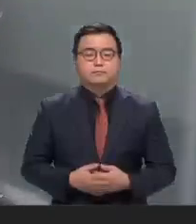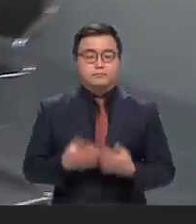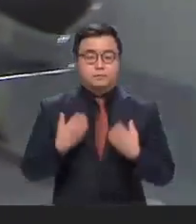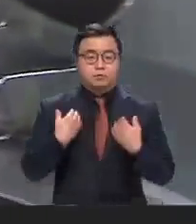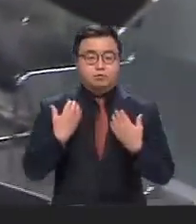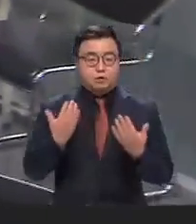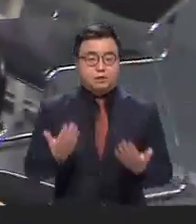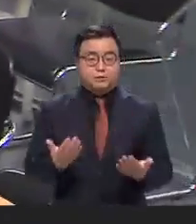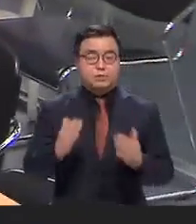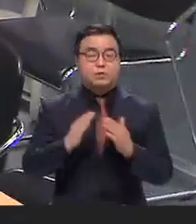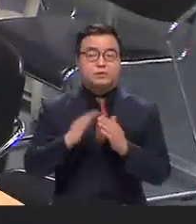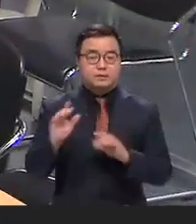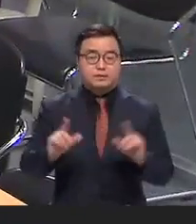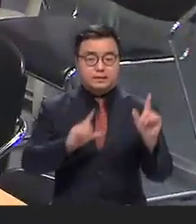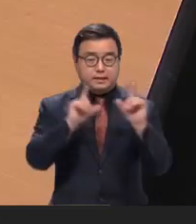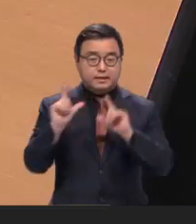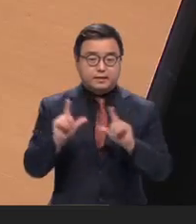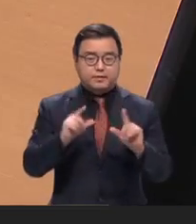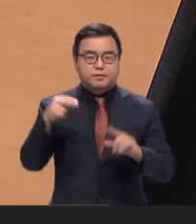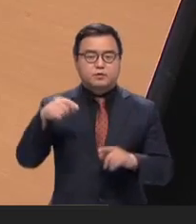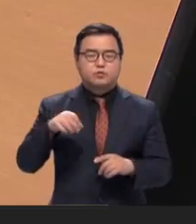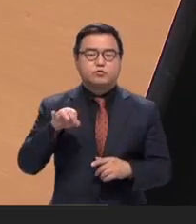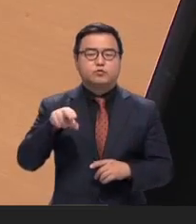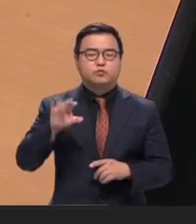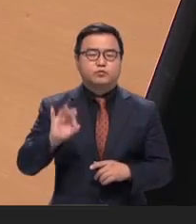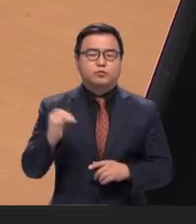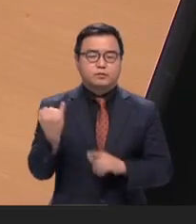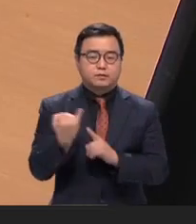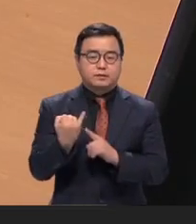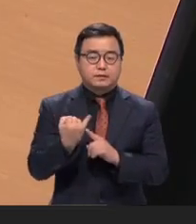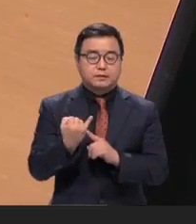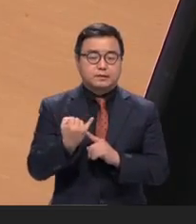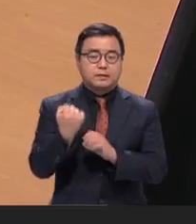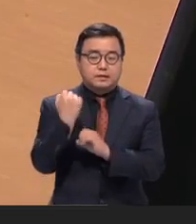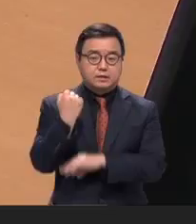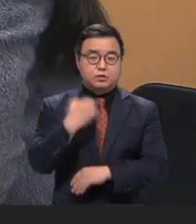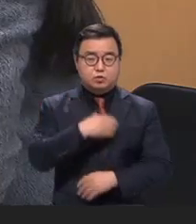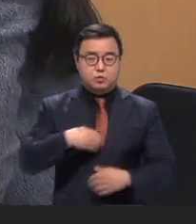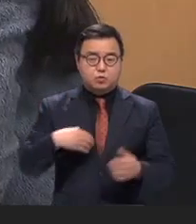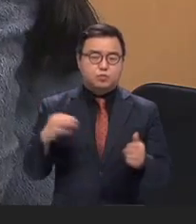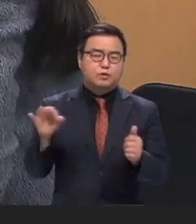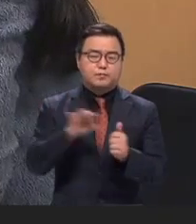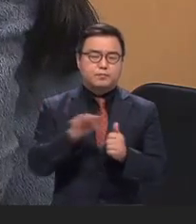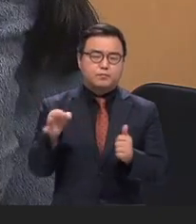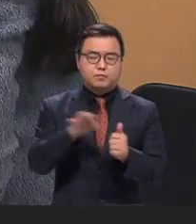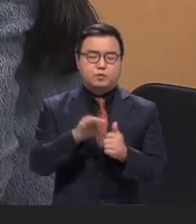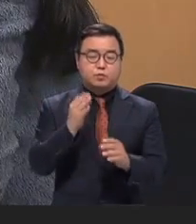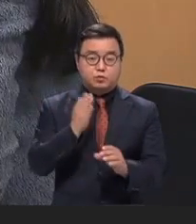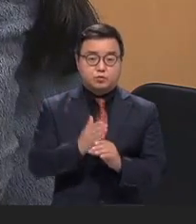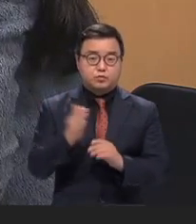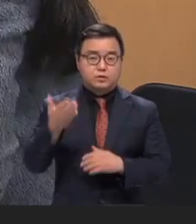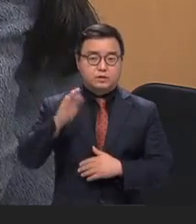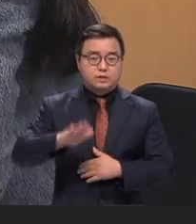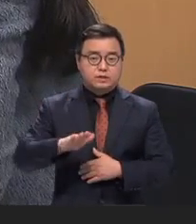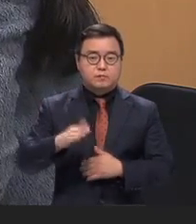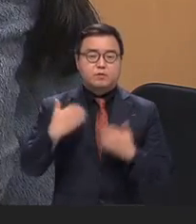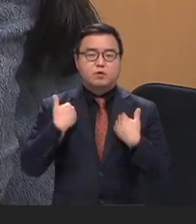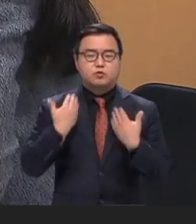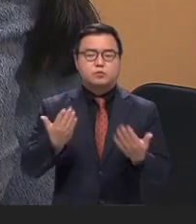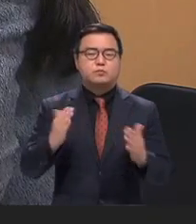쉼터에서 생활하는 수영이는 기초생활 수급자입니다. 하지만 쉼터에 있는 동안 수급비를 한 푼도 받지